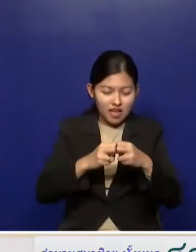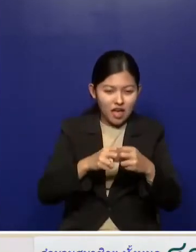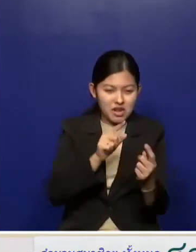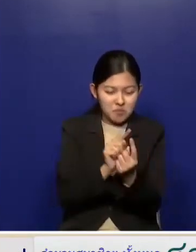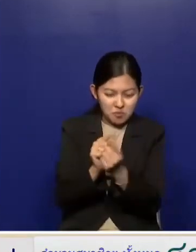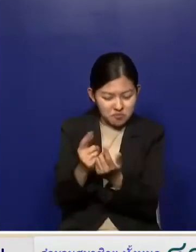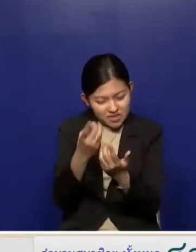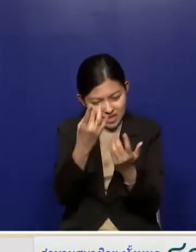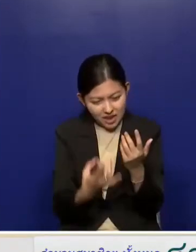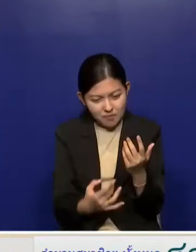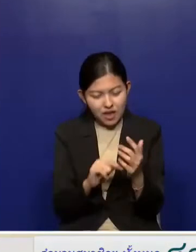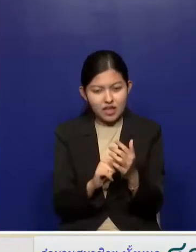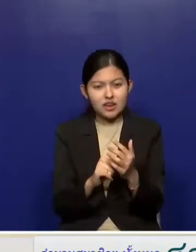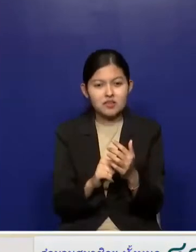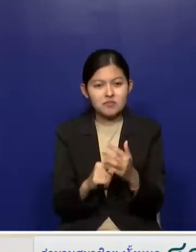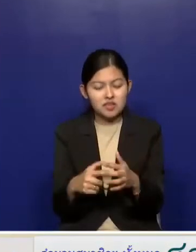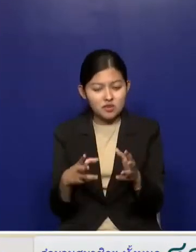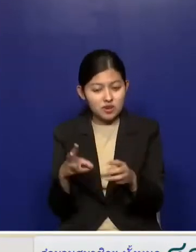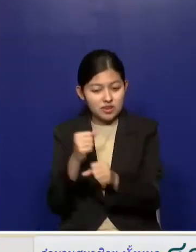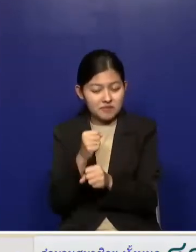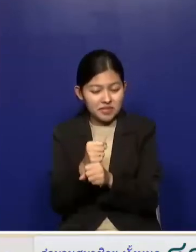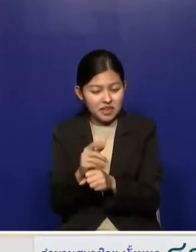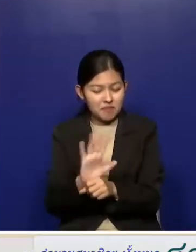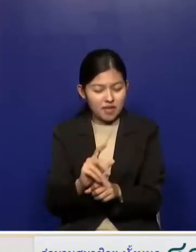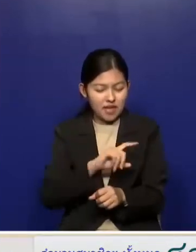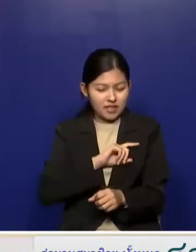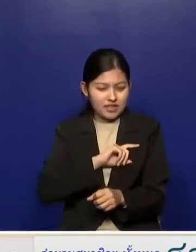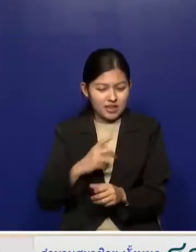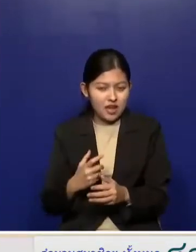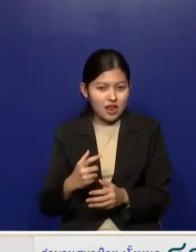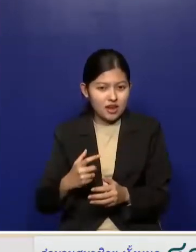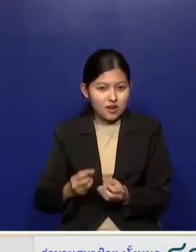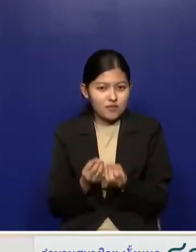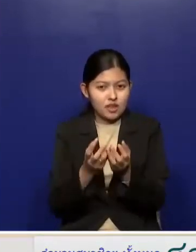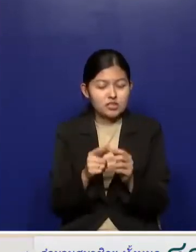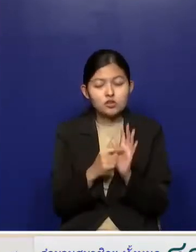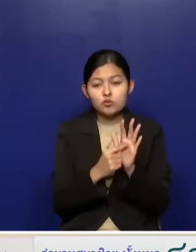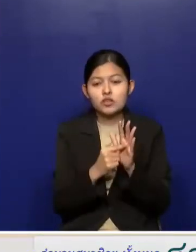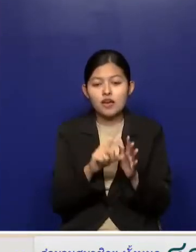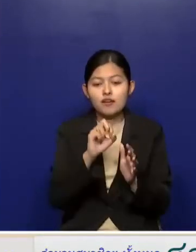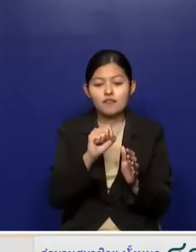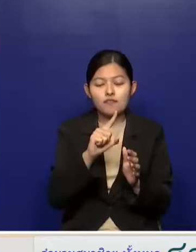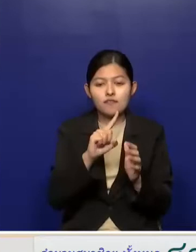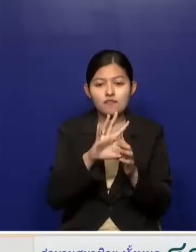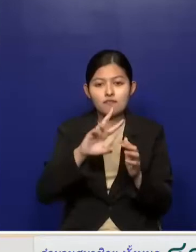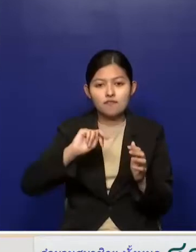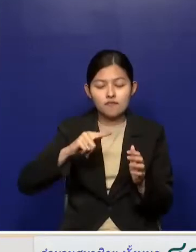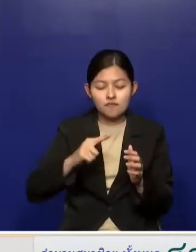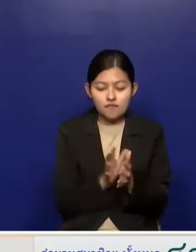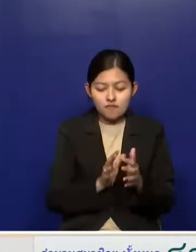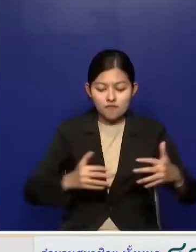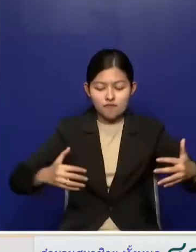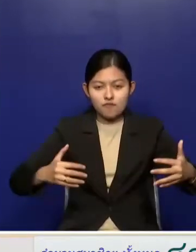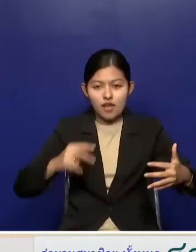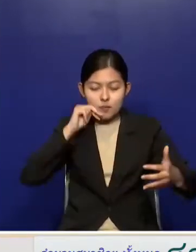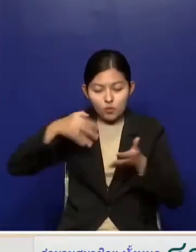อย้าง และผัญห ihmี่ไม่คว aspiration การถ่ายนมนเช่น ฝ่าย ประตูบายน้เป็นต้นหนวยงานระดับน